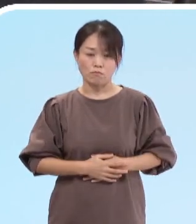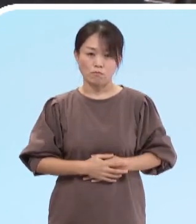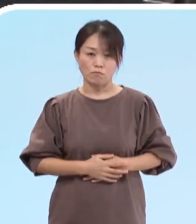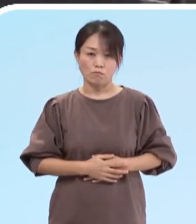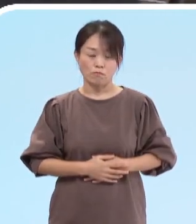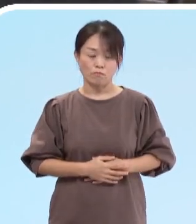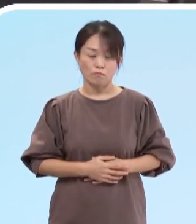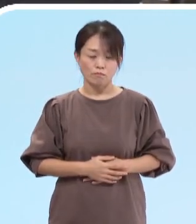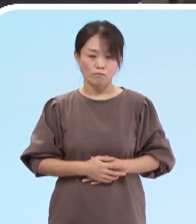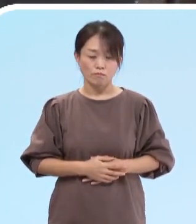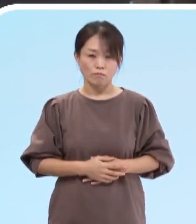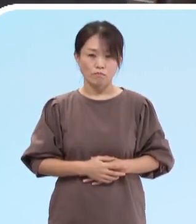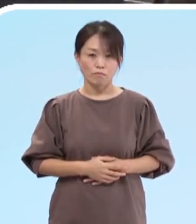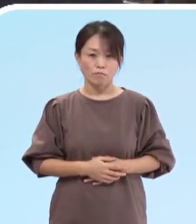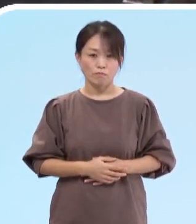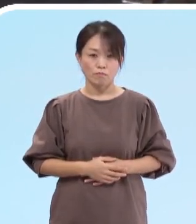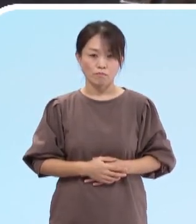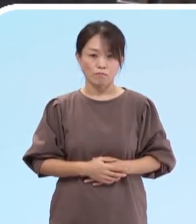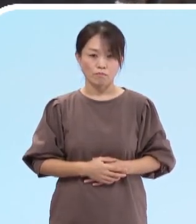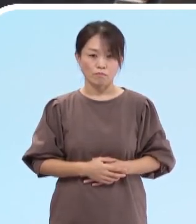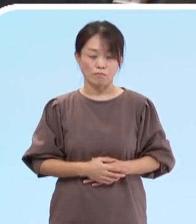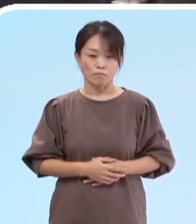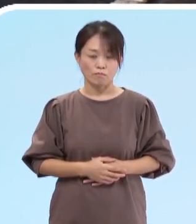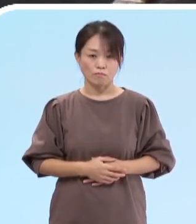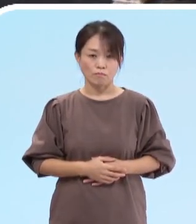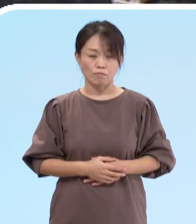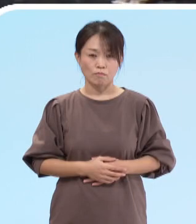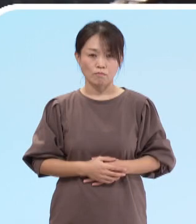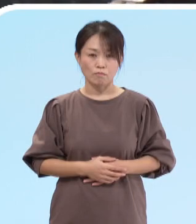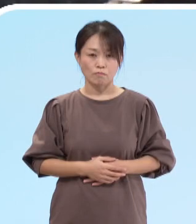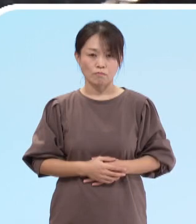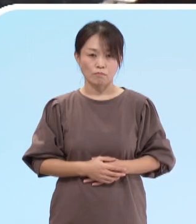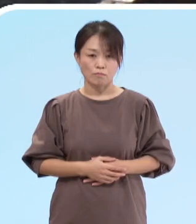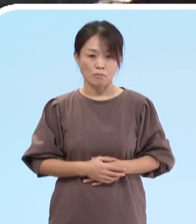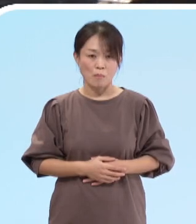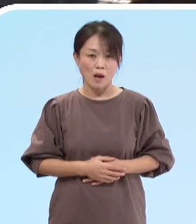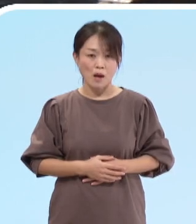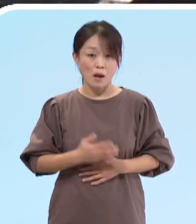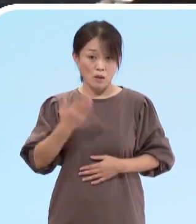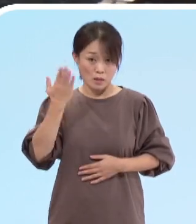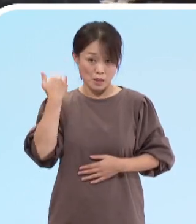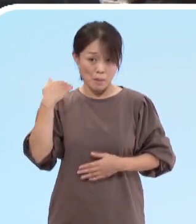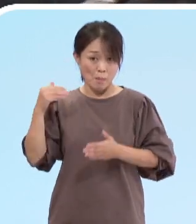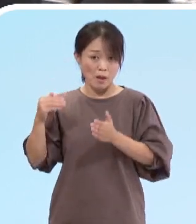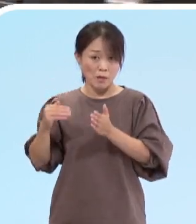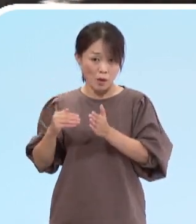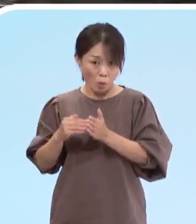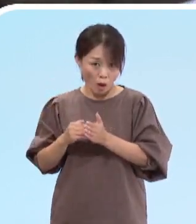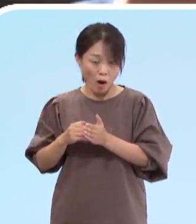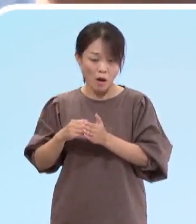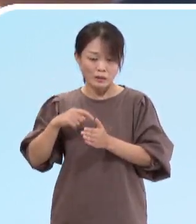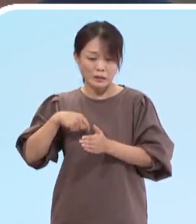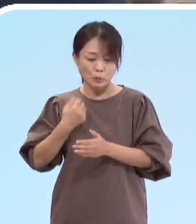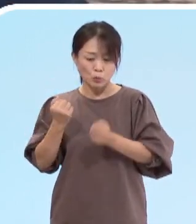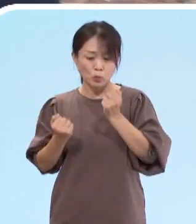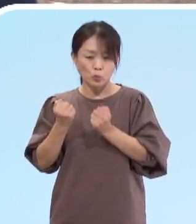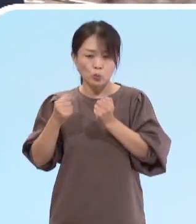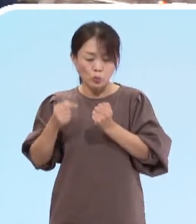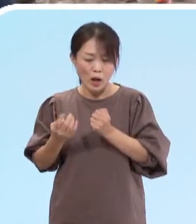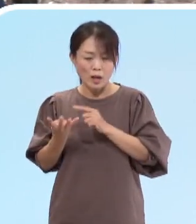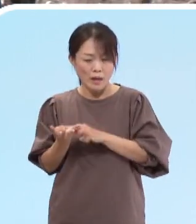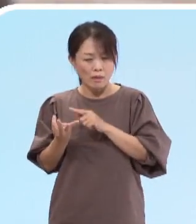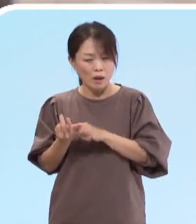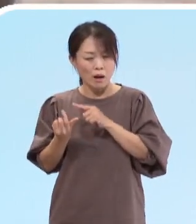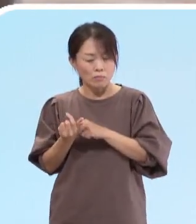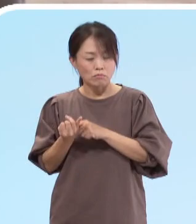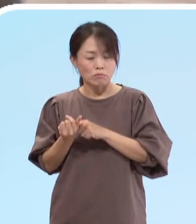かりやすく見えるような形で施工ができるようにしてまして、従来だと分からないというか自分で数を